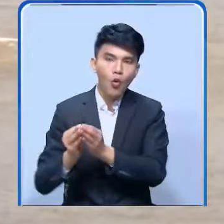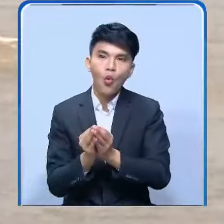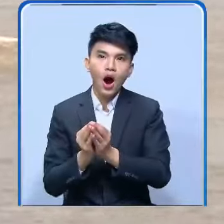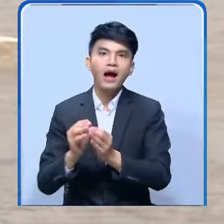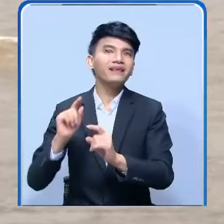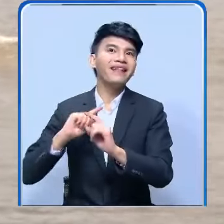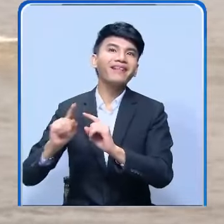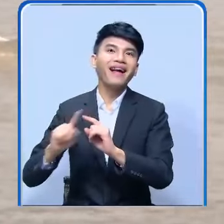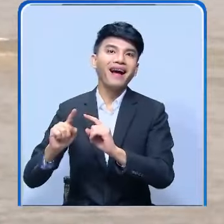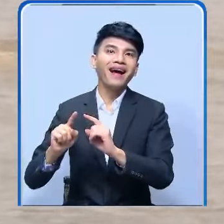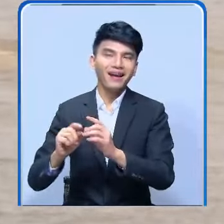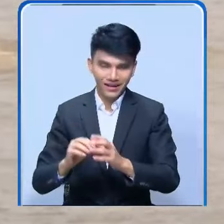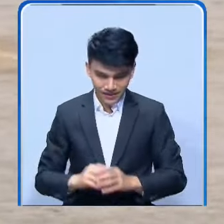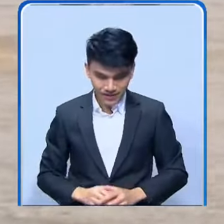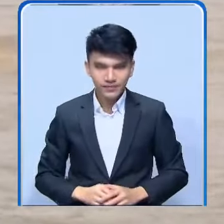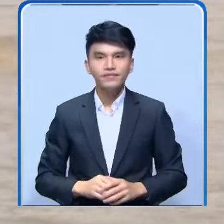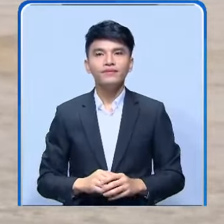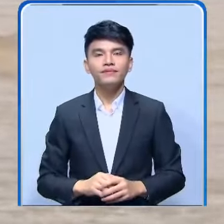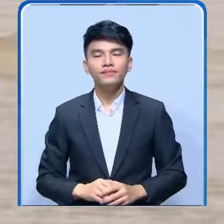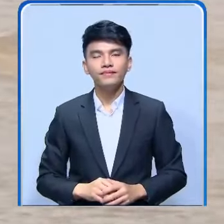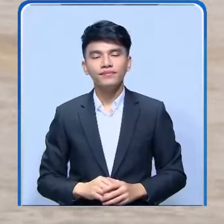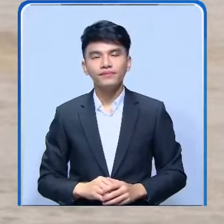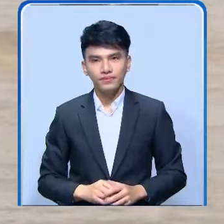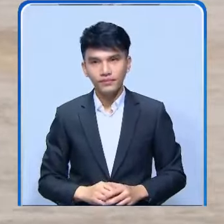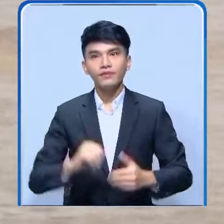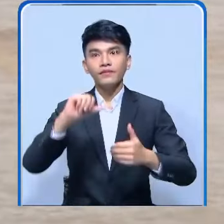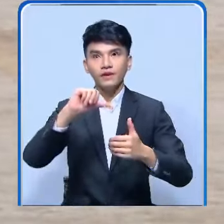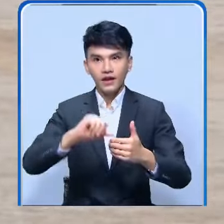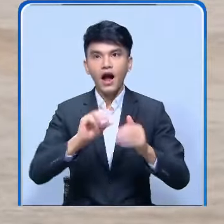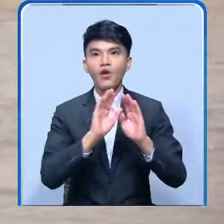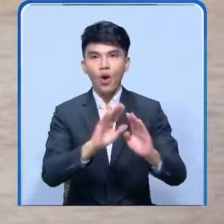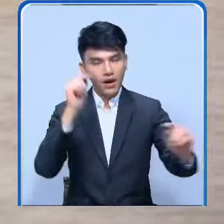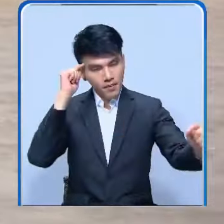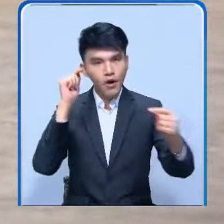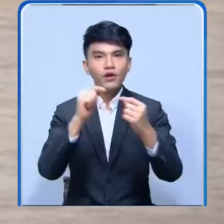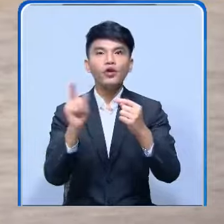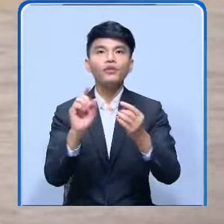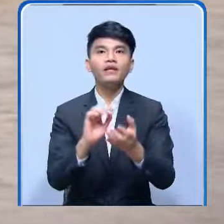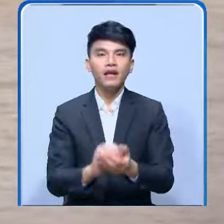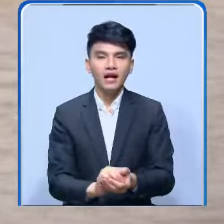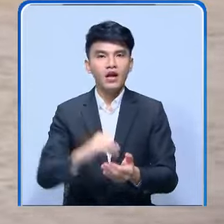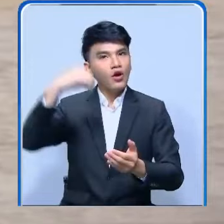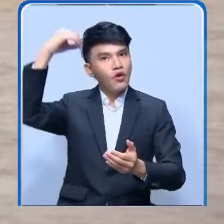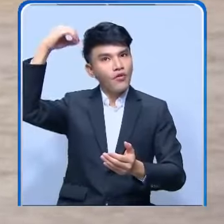ขามีเรือแล้วเขาทำอาหาร ประกอบอาหารบนเรือว่าอย่างนั้นอ่ะ ถังก๊าซวางตรงไหนเหมาะสมไหมรวมไปถึงพลังงานที่ใช้